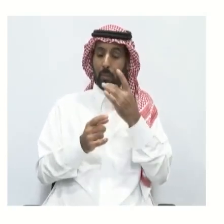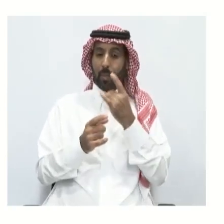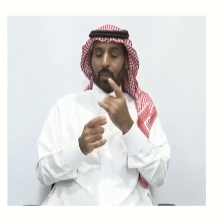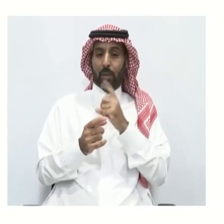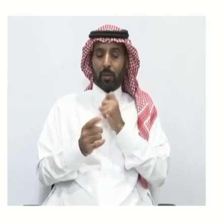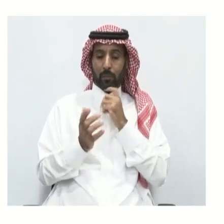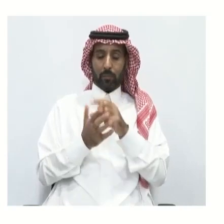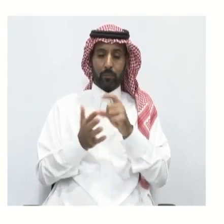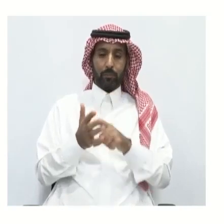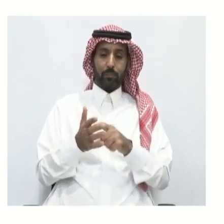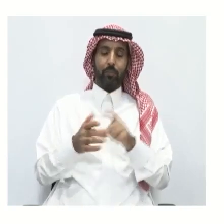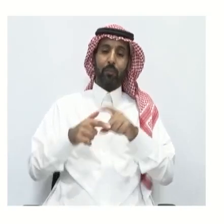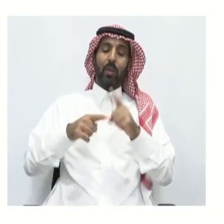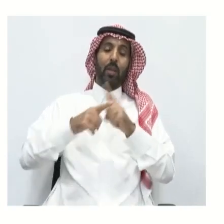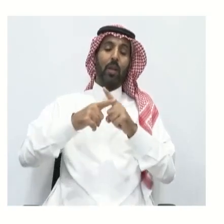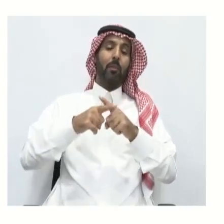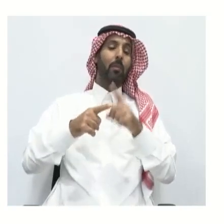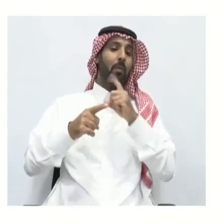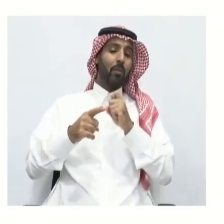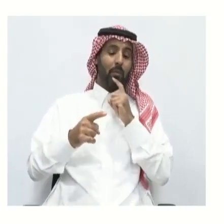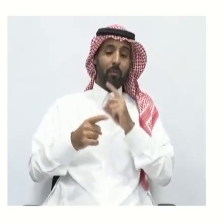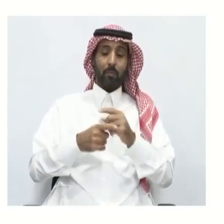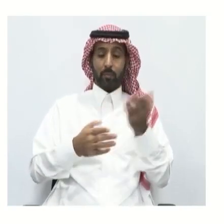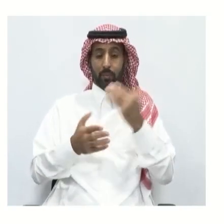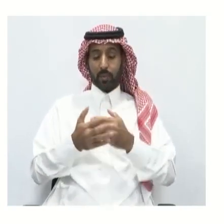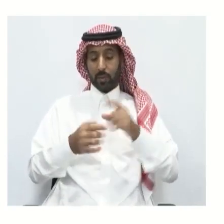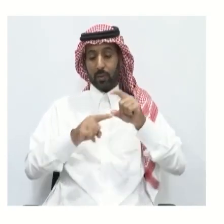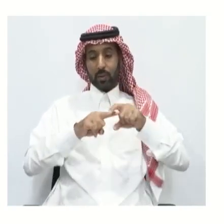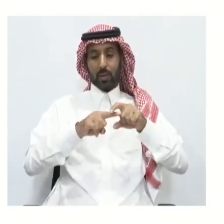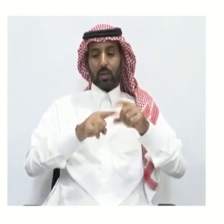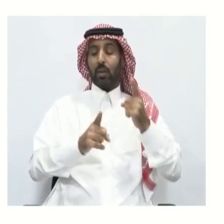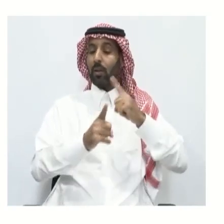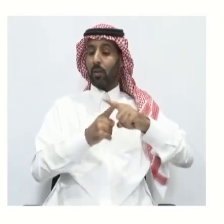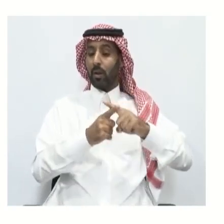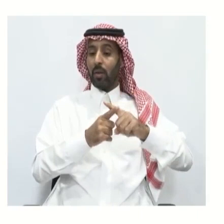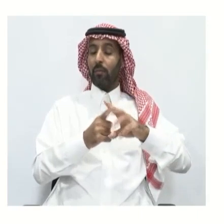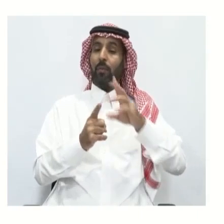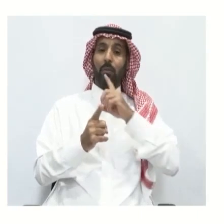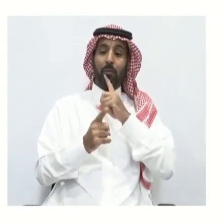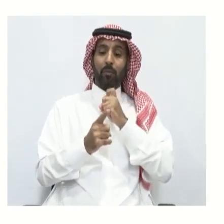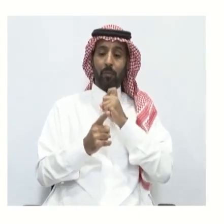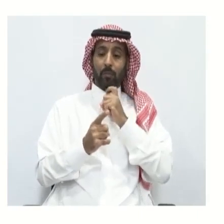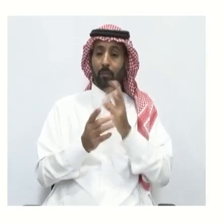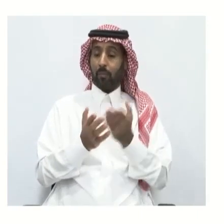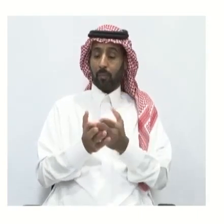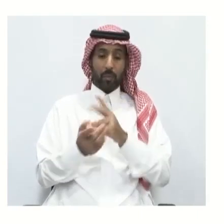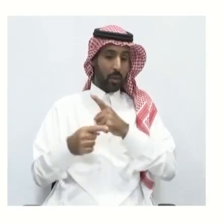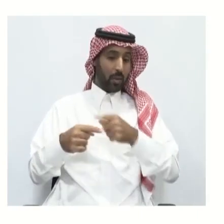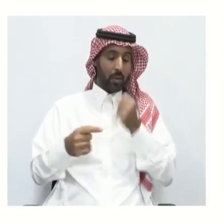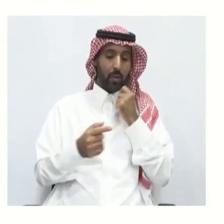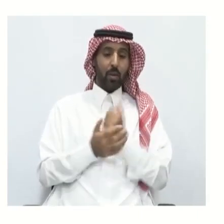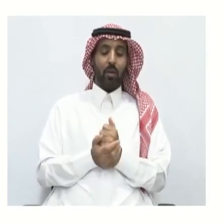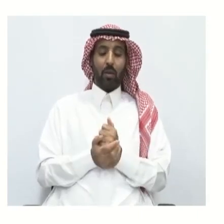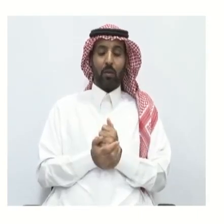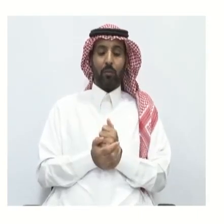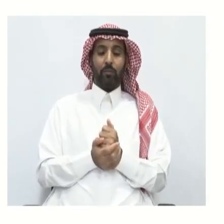النظر في 100 ثم قمنا بالقسمه ثم الضرب في مئه واعطاني 84.48